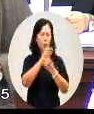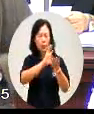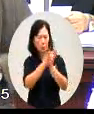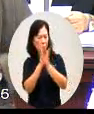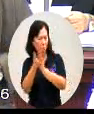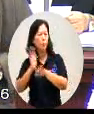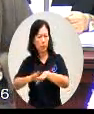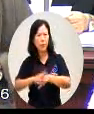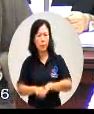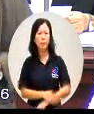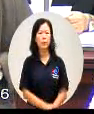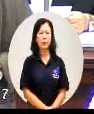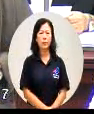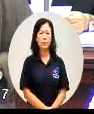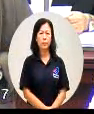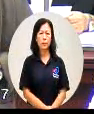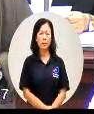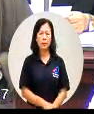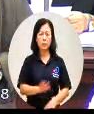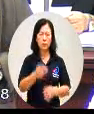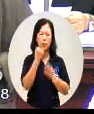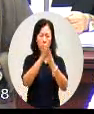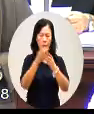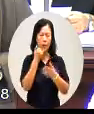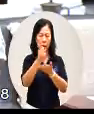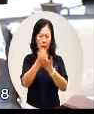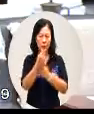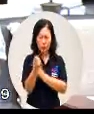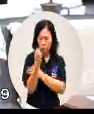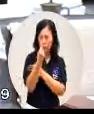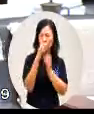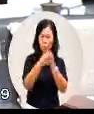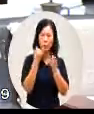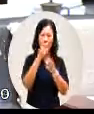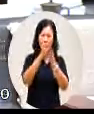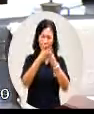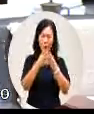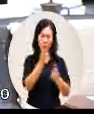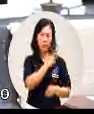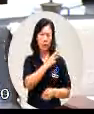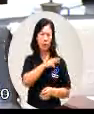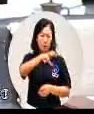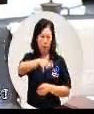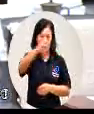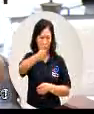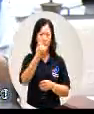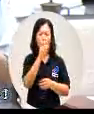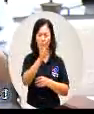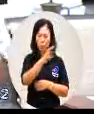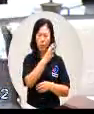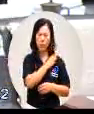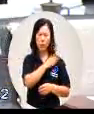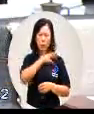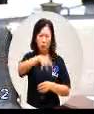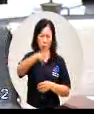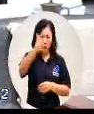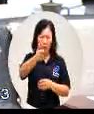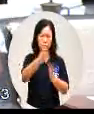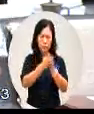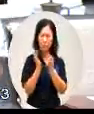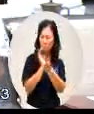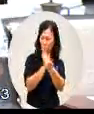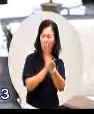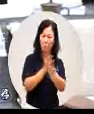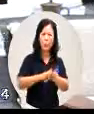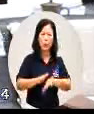改善。 哦，市长，我讲积极的吼，请我们那个赵处长哈，赵处长。也蛮有魄力的了哈，有实际。 这个部分你讲